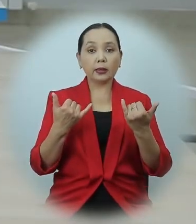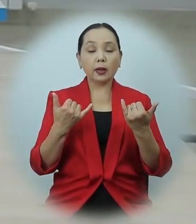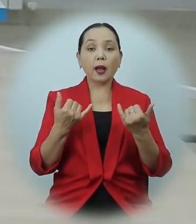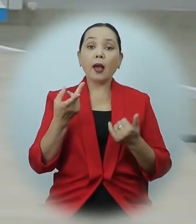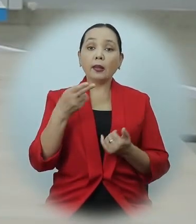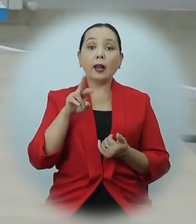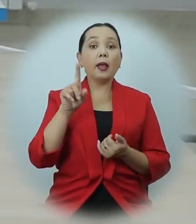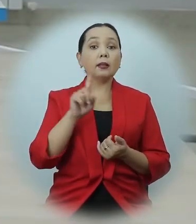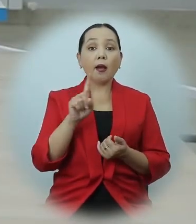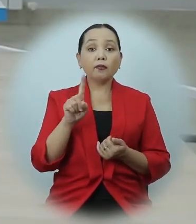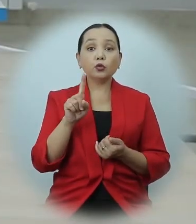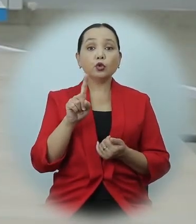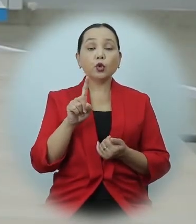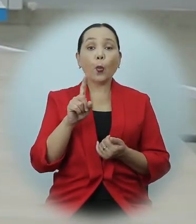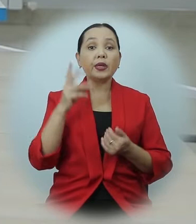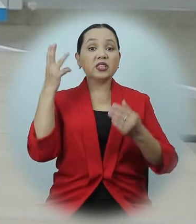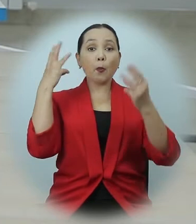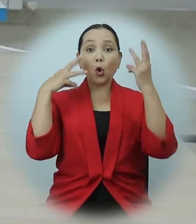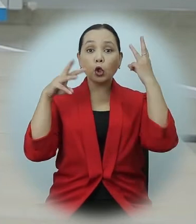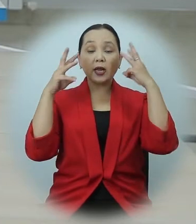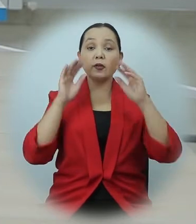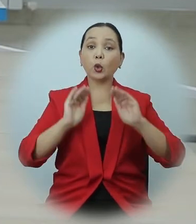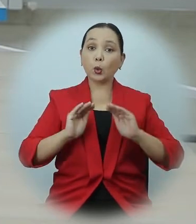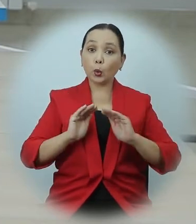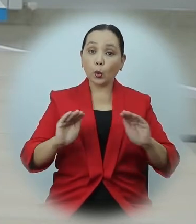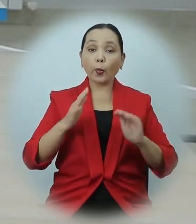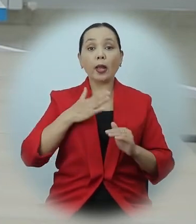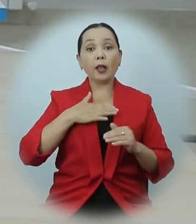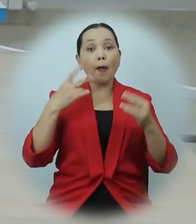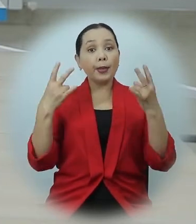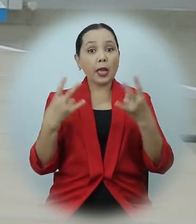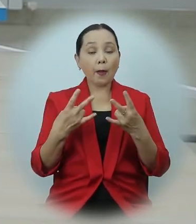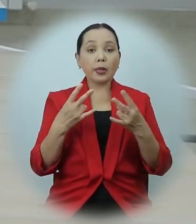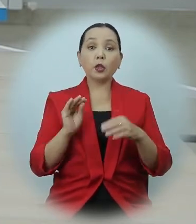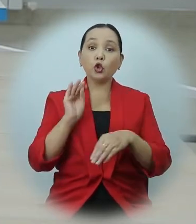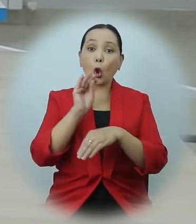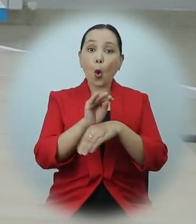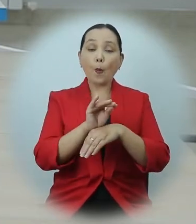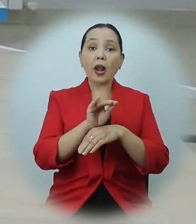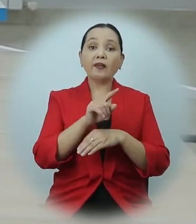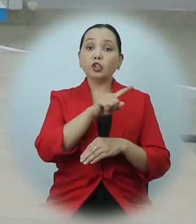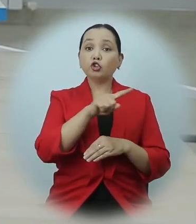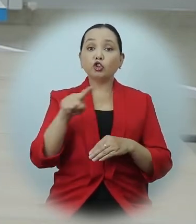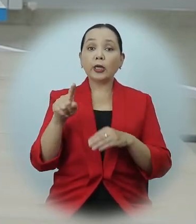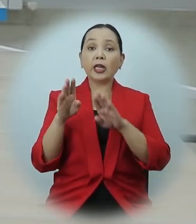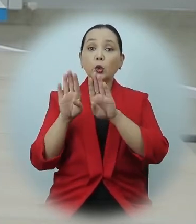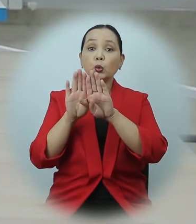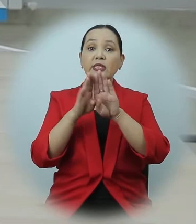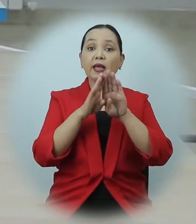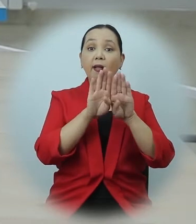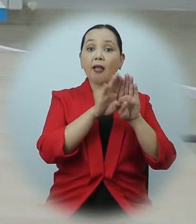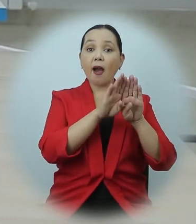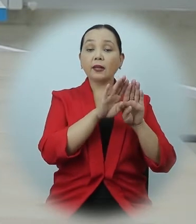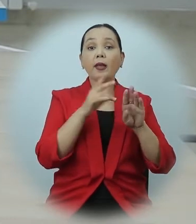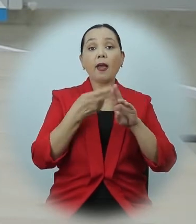Теперь для того, чтобы смоделировать юбку, нам необходимо добавить ширину складки. Это можно